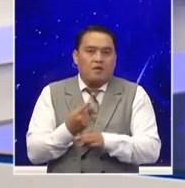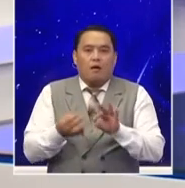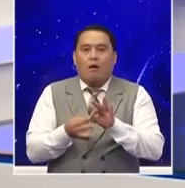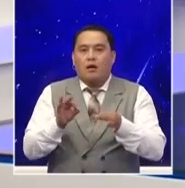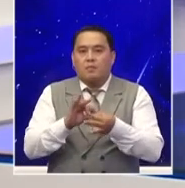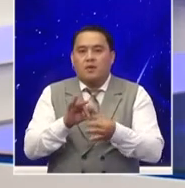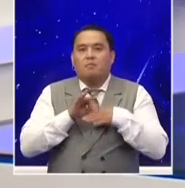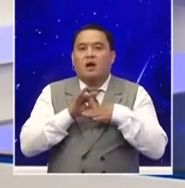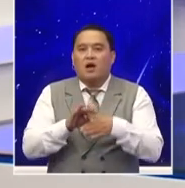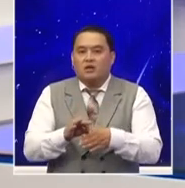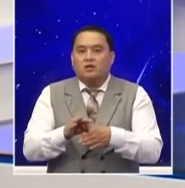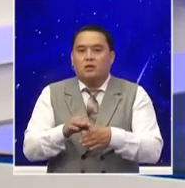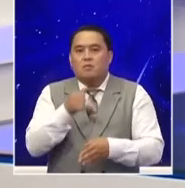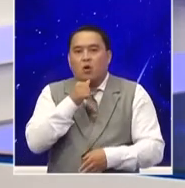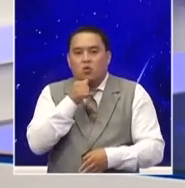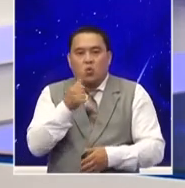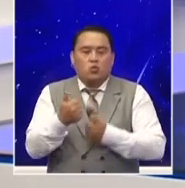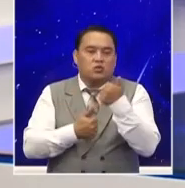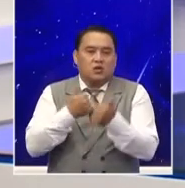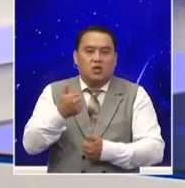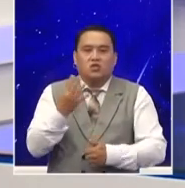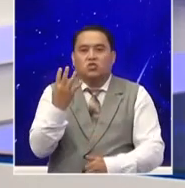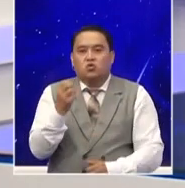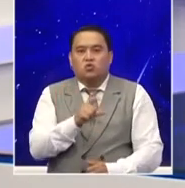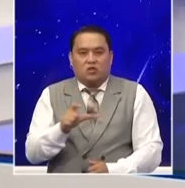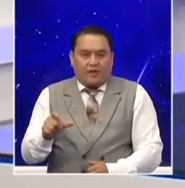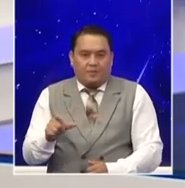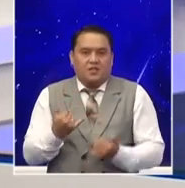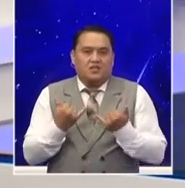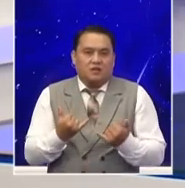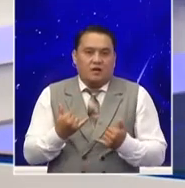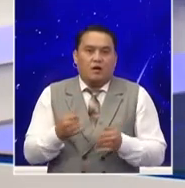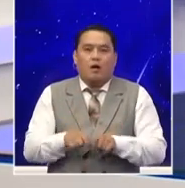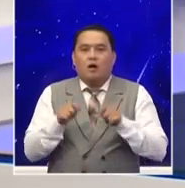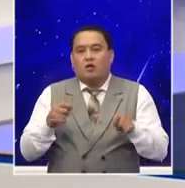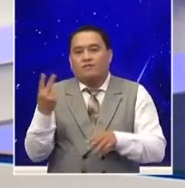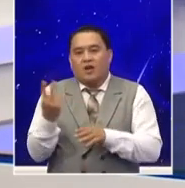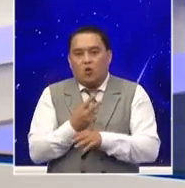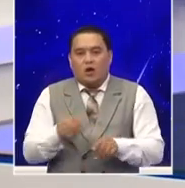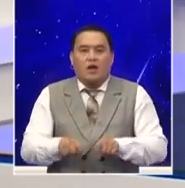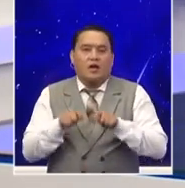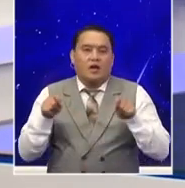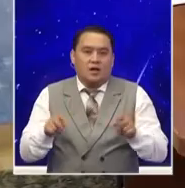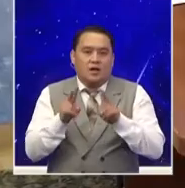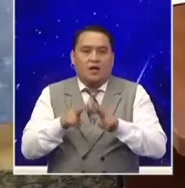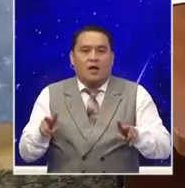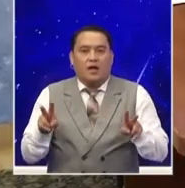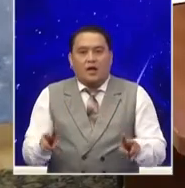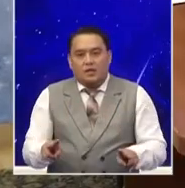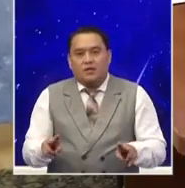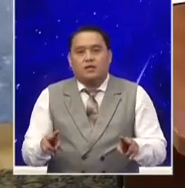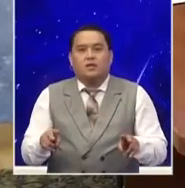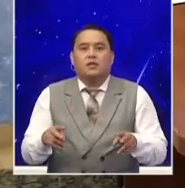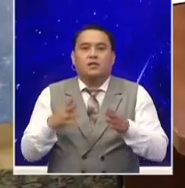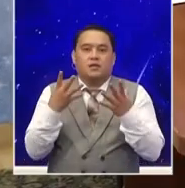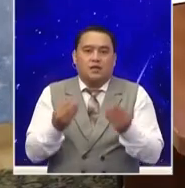прошли олимпиады, в которых свои силы опробовали порядка 400 человек. Сегодня состоялось открытие второго сезона. В честь этого был проведен День